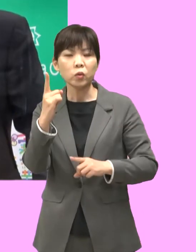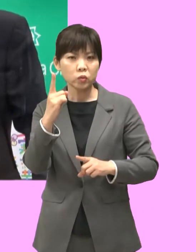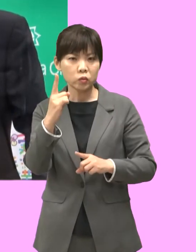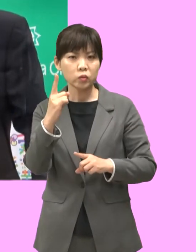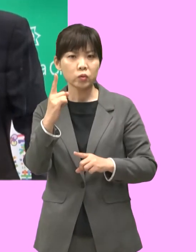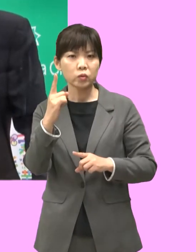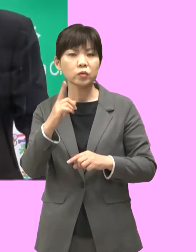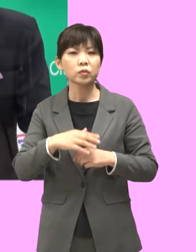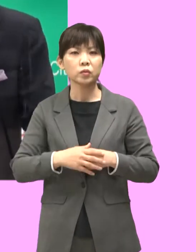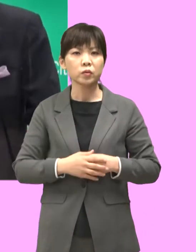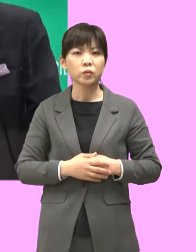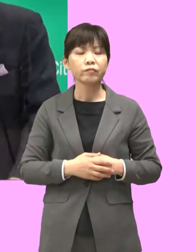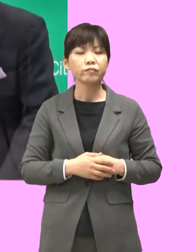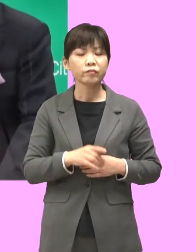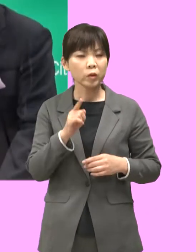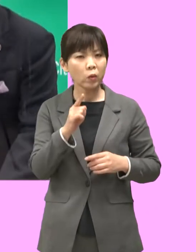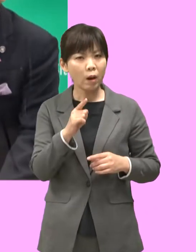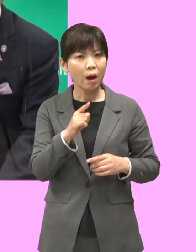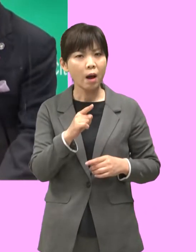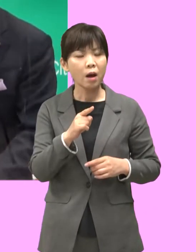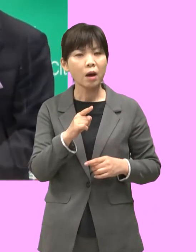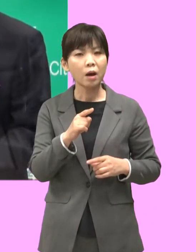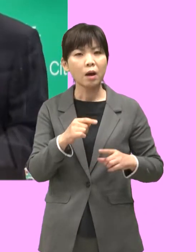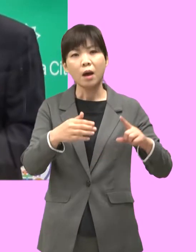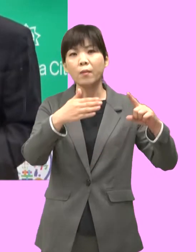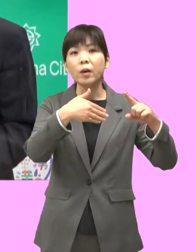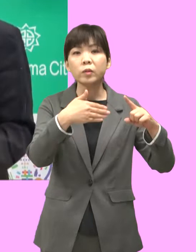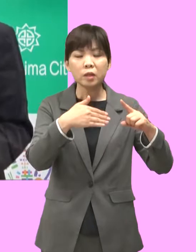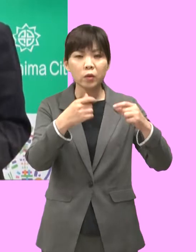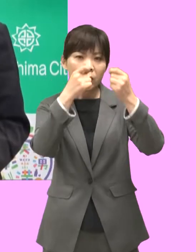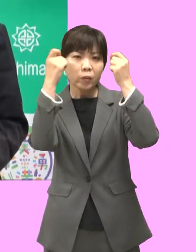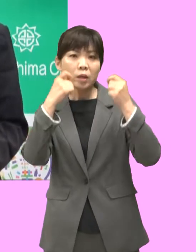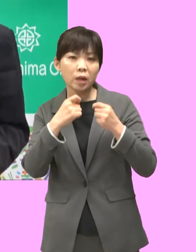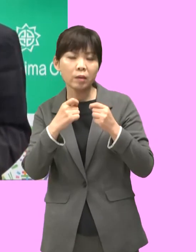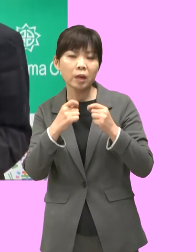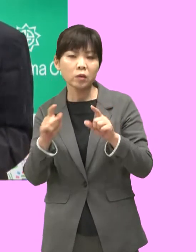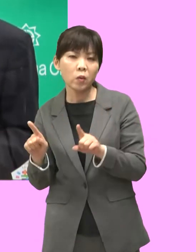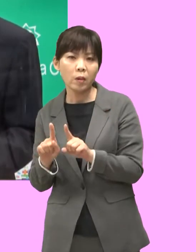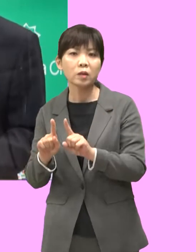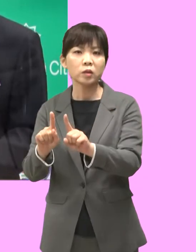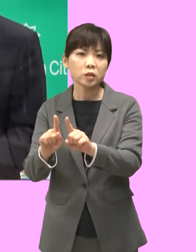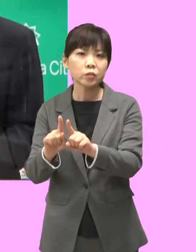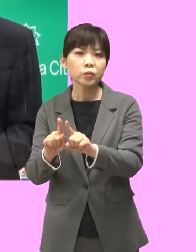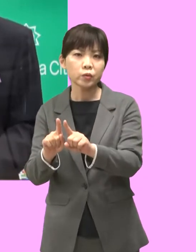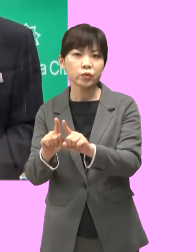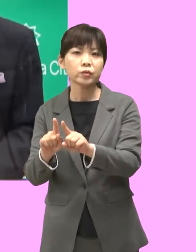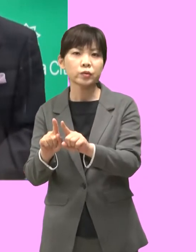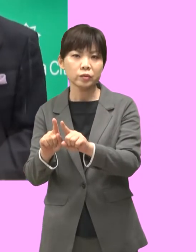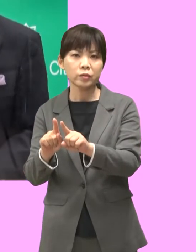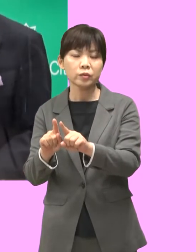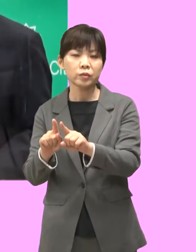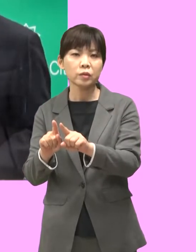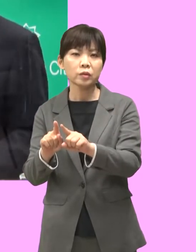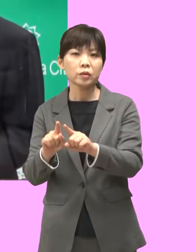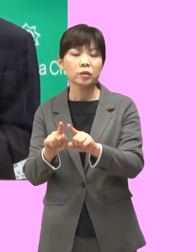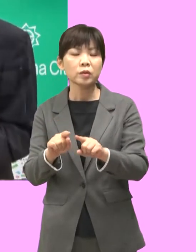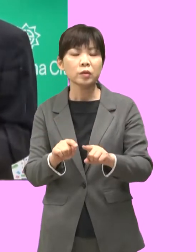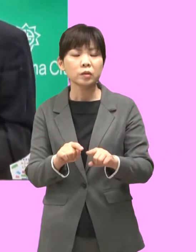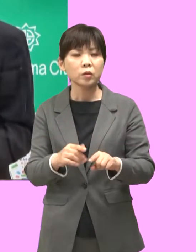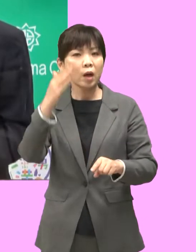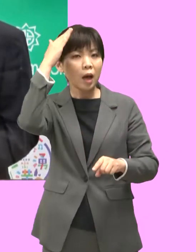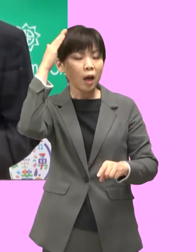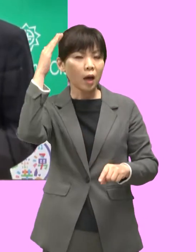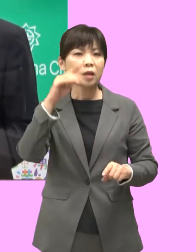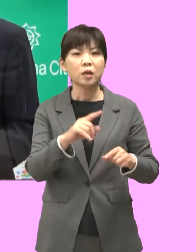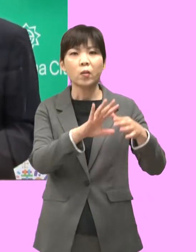ですね。この PPP というのは、あのパブリック・プライベート・パートナーシップということで、それぞれ あの頭文字を